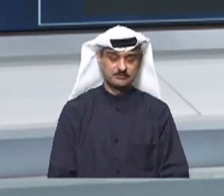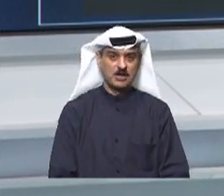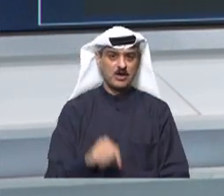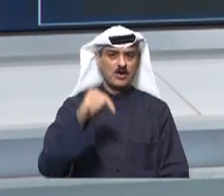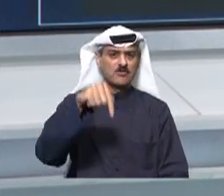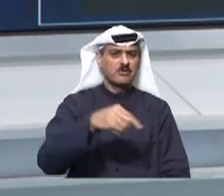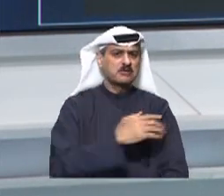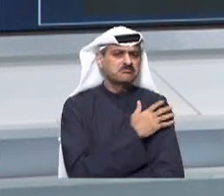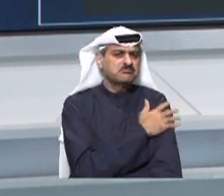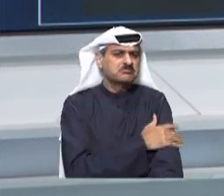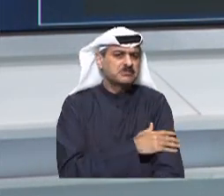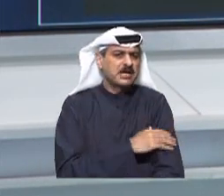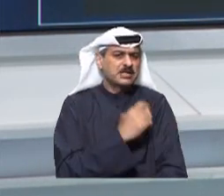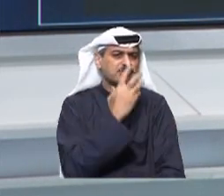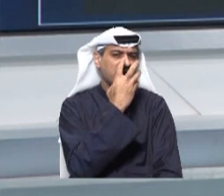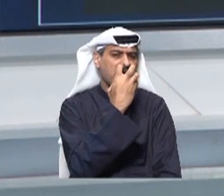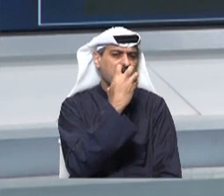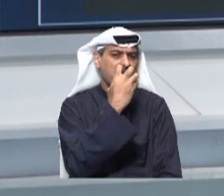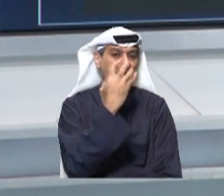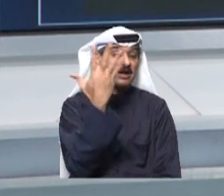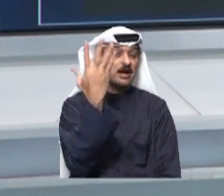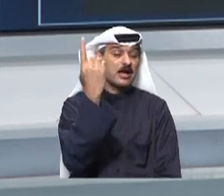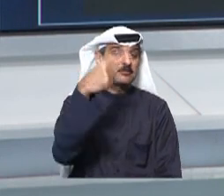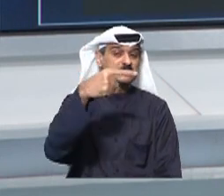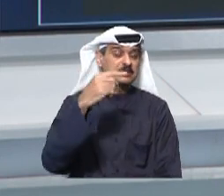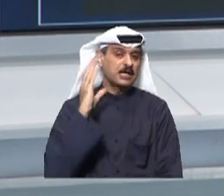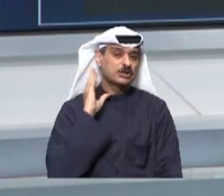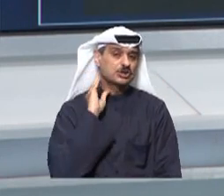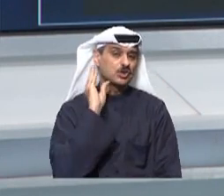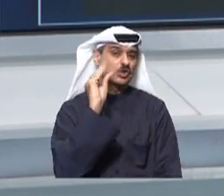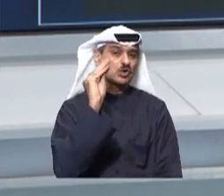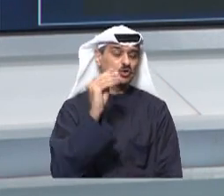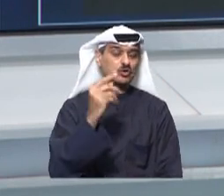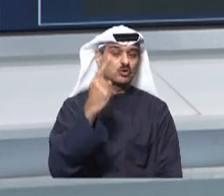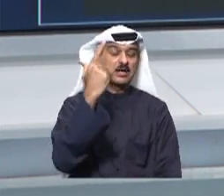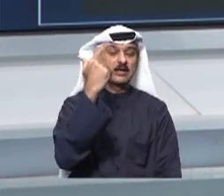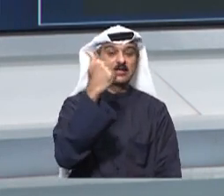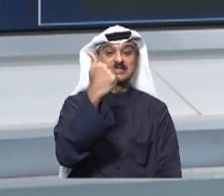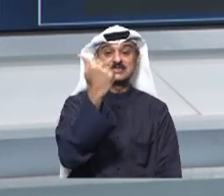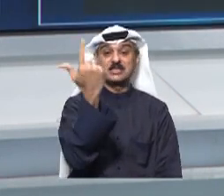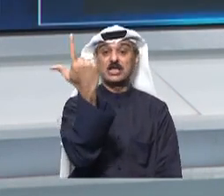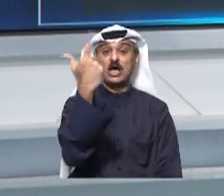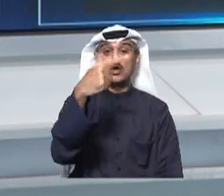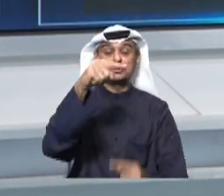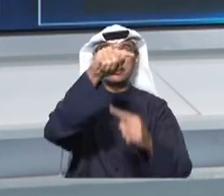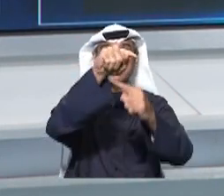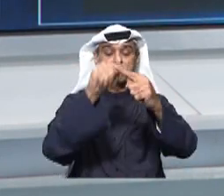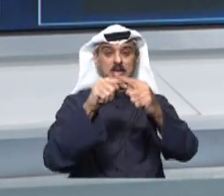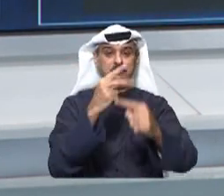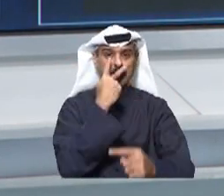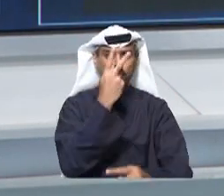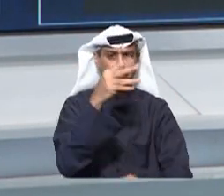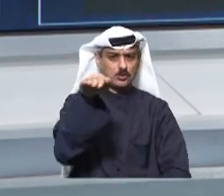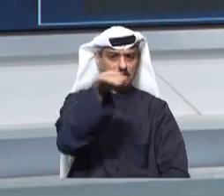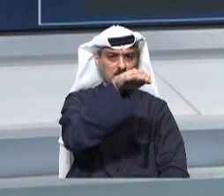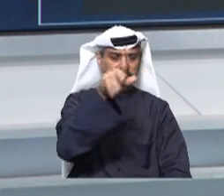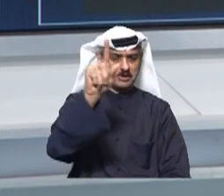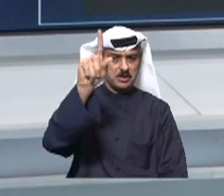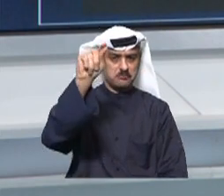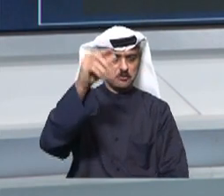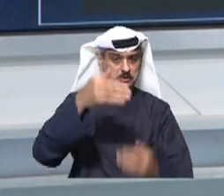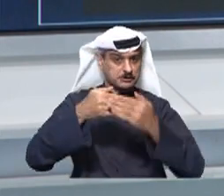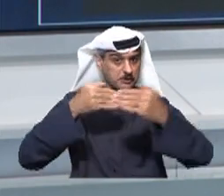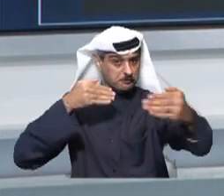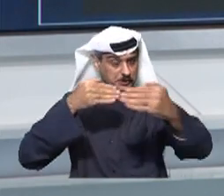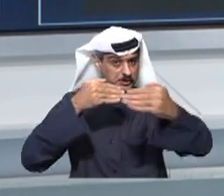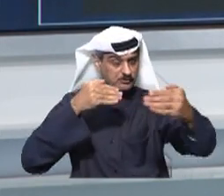المحسوسة تصل إلى 15 درجة مئوية، الرطوبة النسبية 76%. أما الرؤية الأفقية لا زالت ممتازة، تتجاوز 10